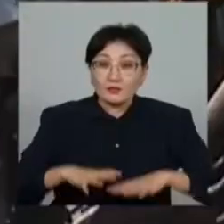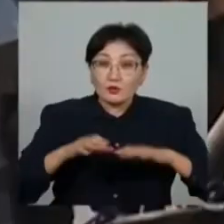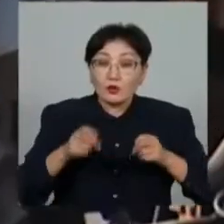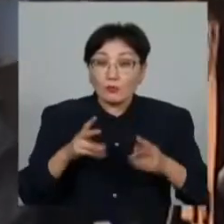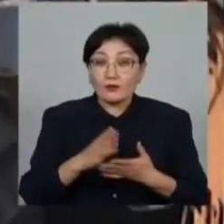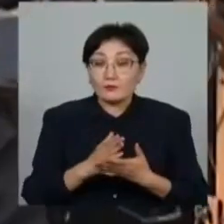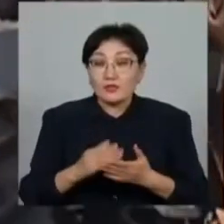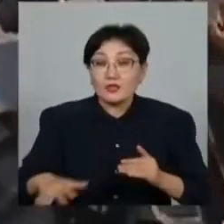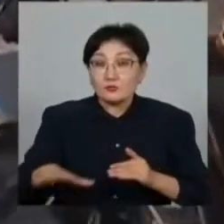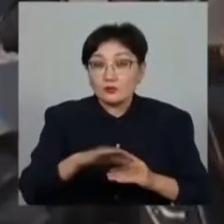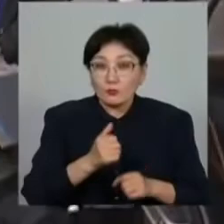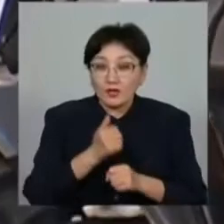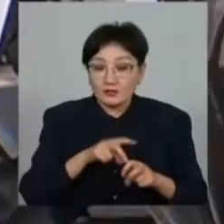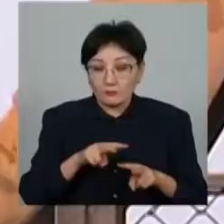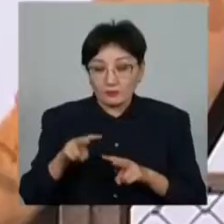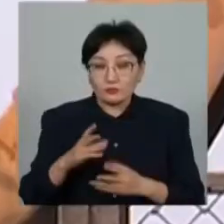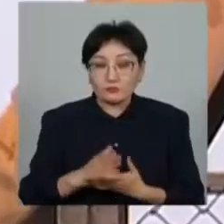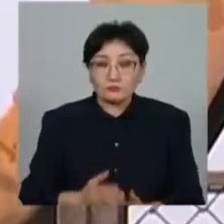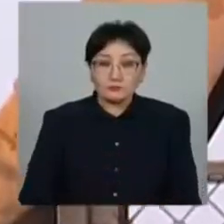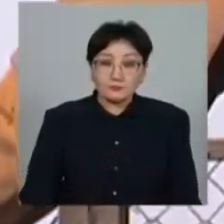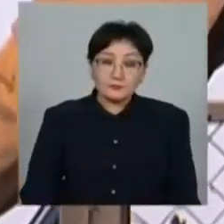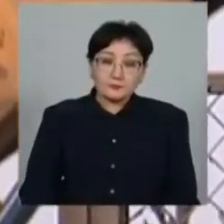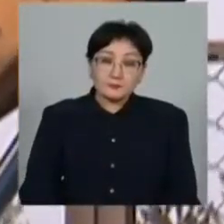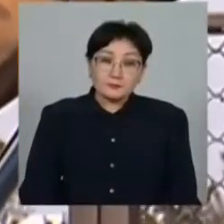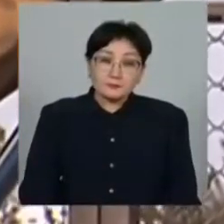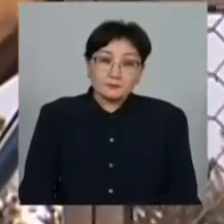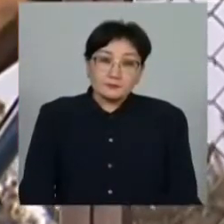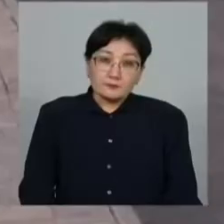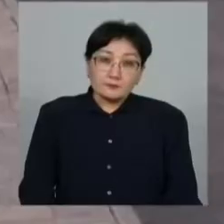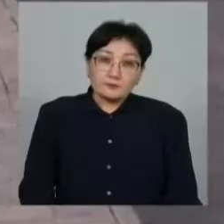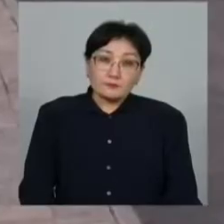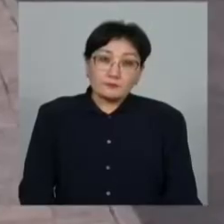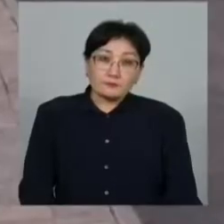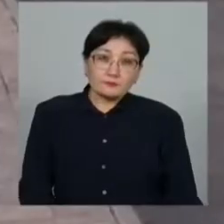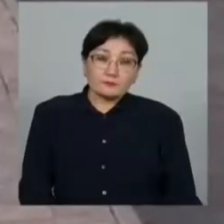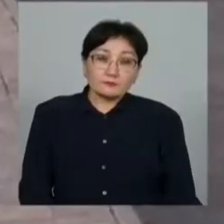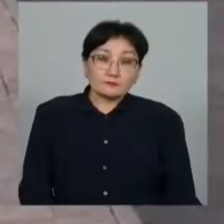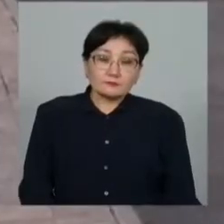саналатын аймақтар қатаң бақылауда. Лағат Арғын, Сағынтай Нұрғали, Алматы телеарнасы.